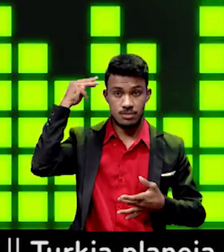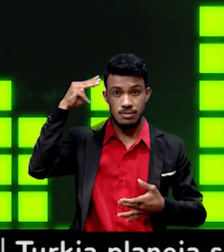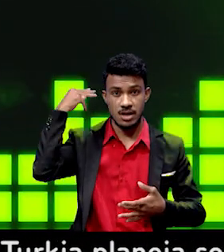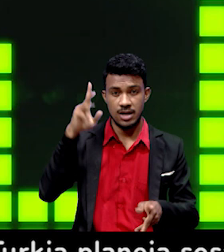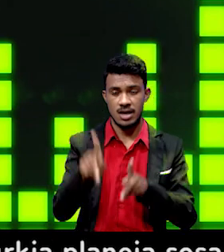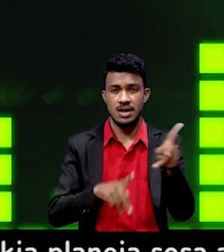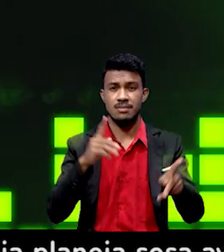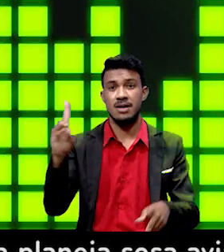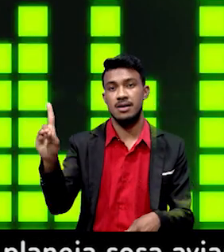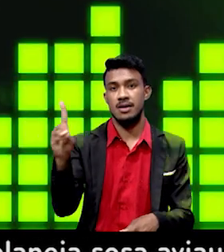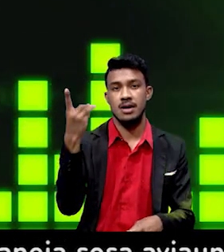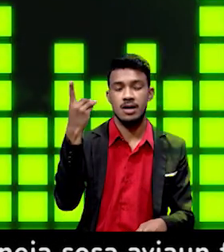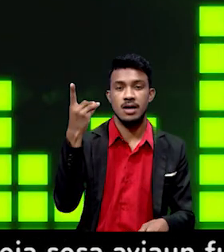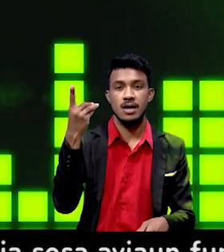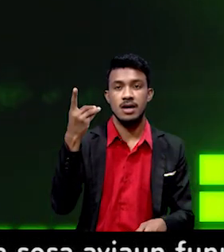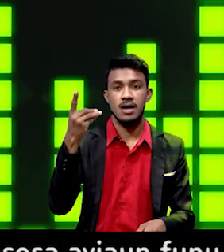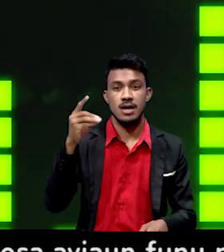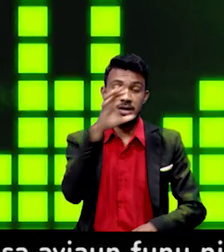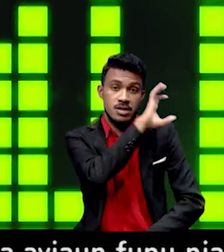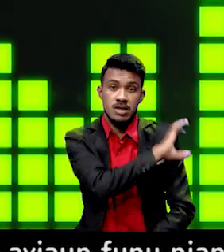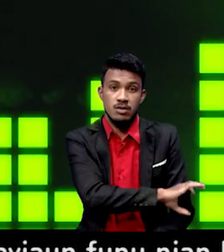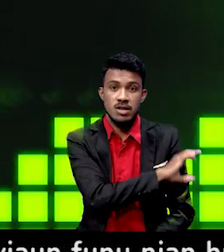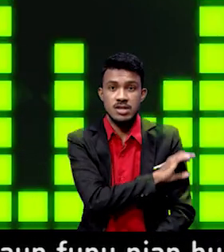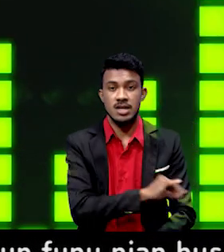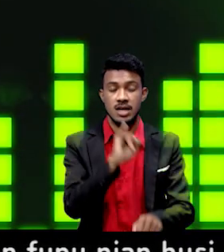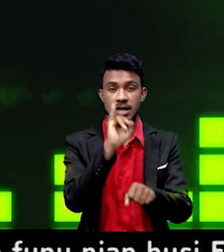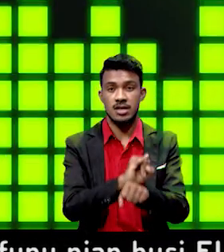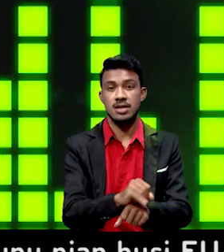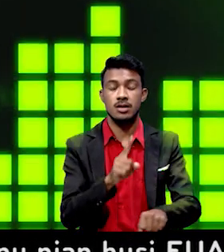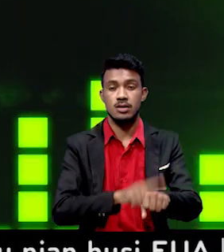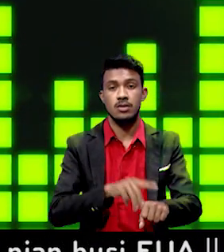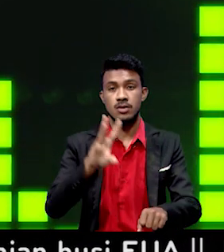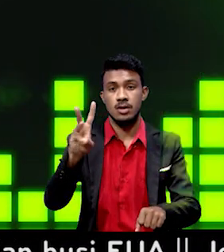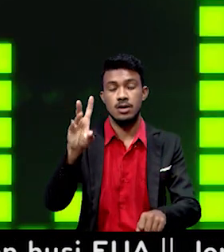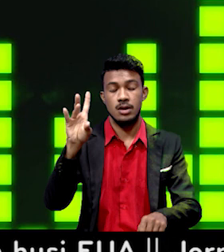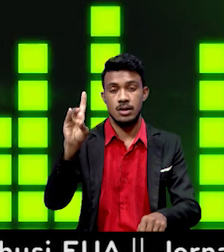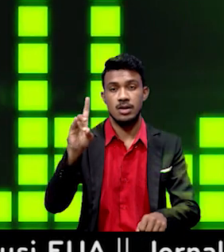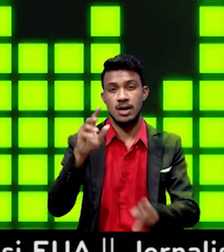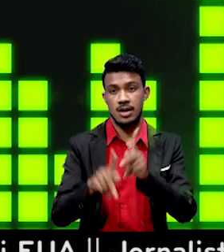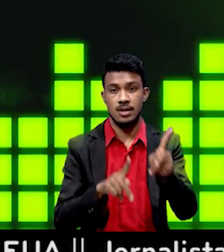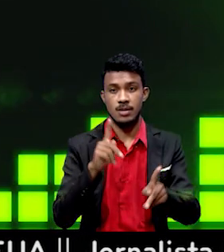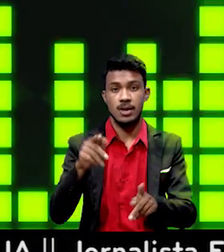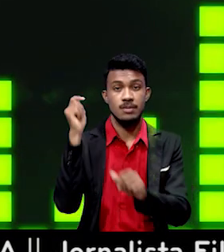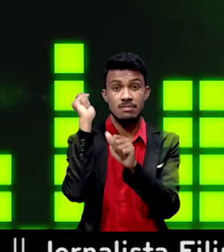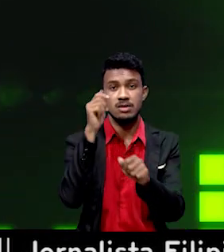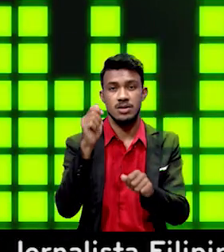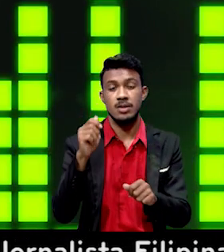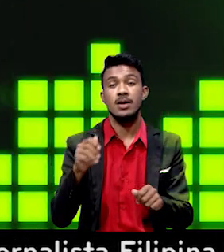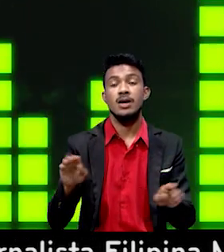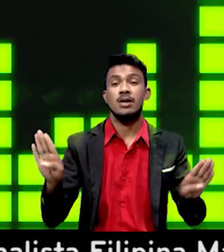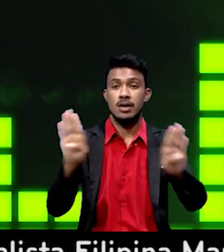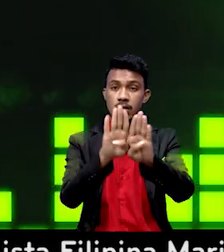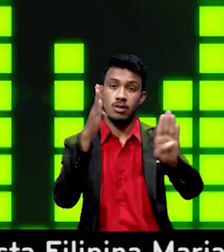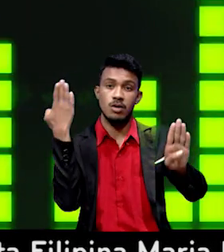be petugas be igreja ni tukune tukulima obalo ba igreja atu bakusinu ne maka be tam loka ora mata ba hare ba